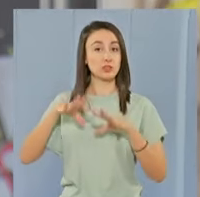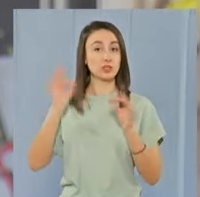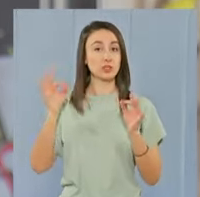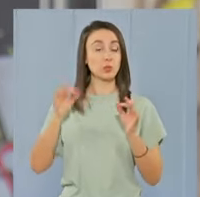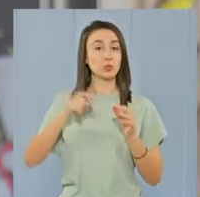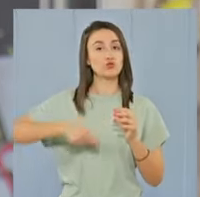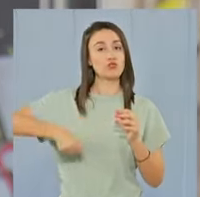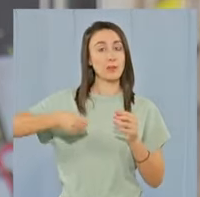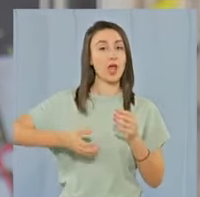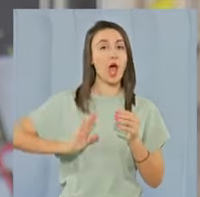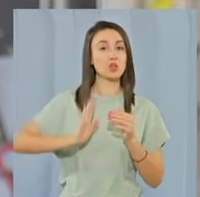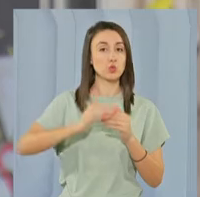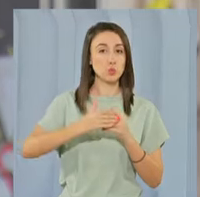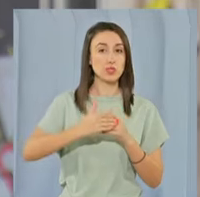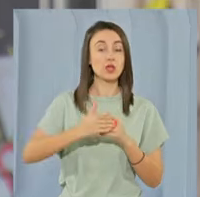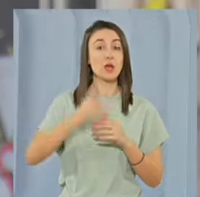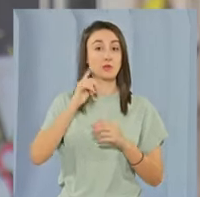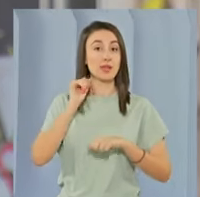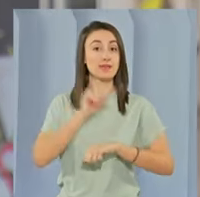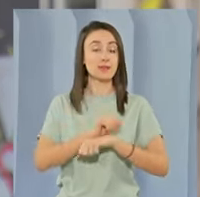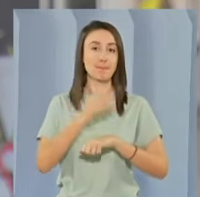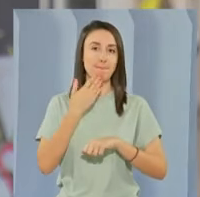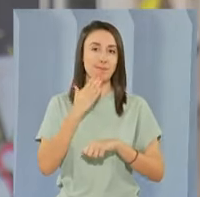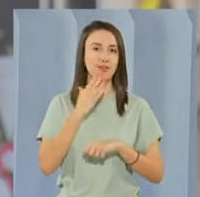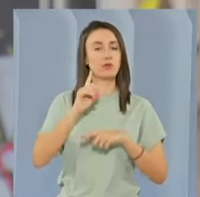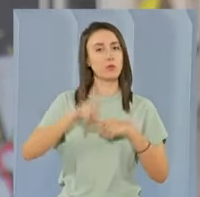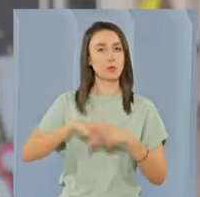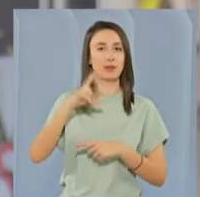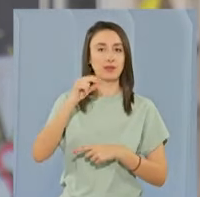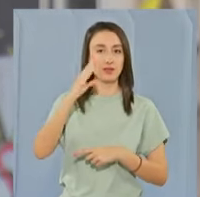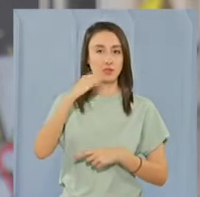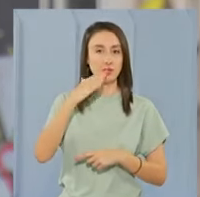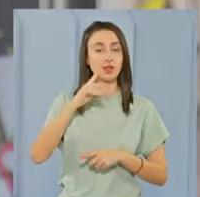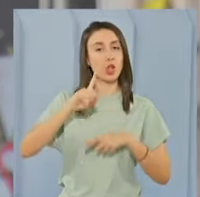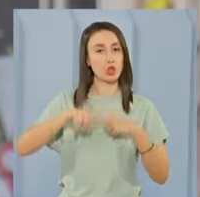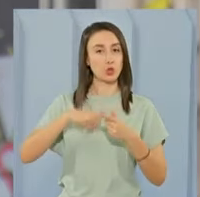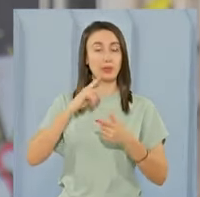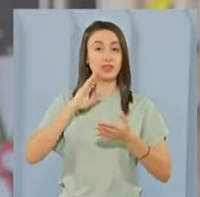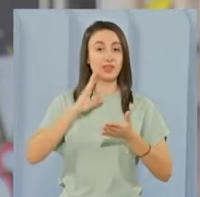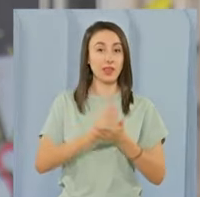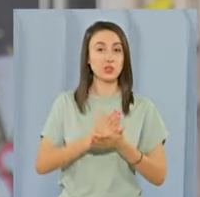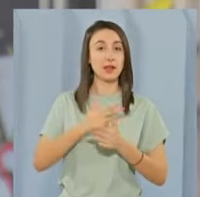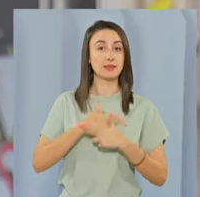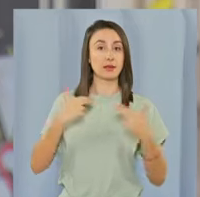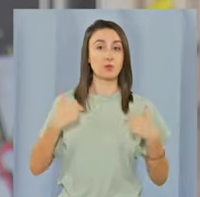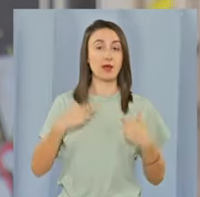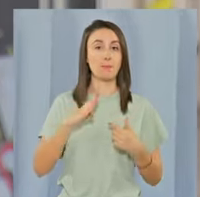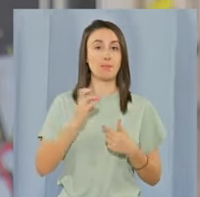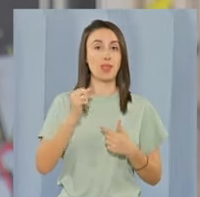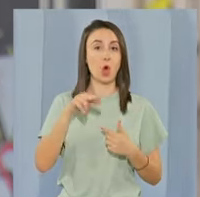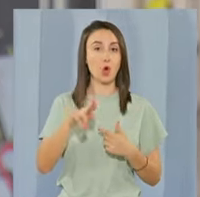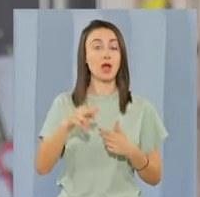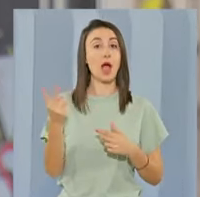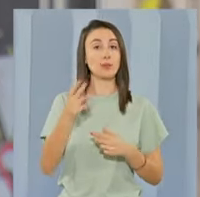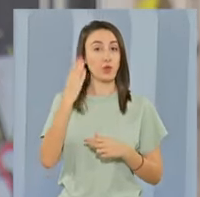într-un geamantan ascuns într-o remorcă, au fost arestați preventiv pentru următoarele 30 de zile, în urma deciziei Tribunalului Bihor. Cele